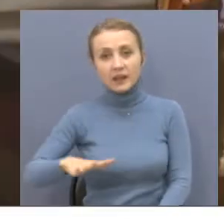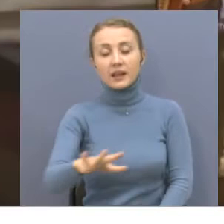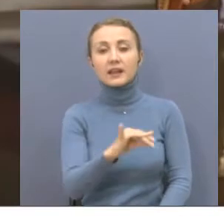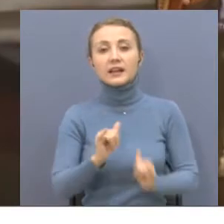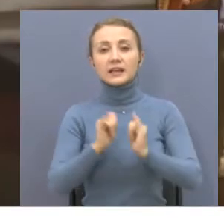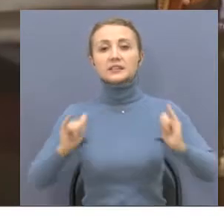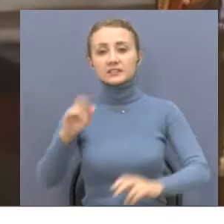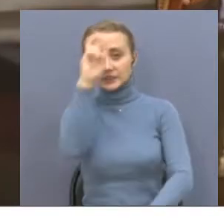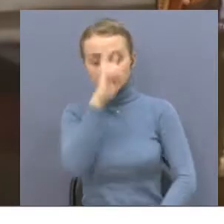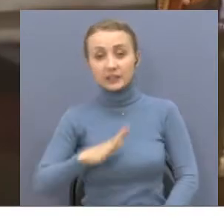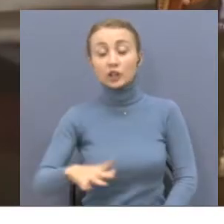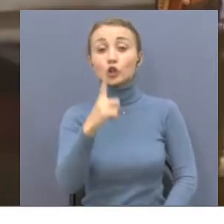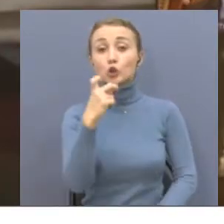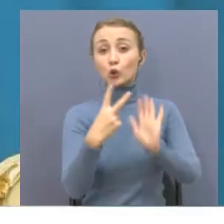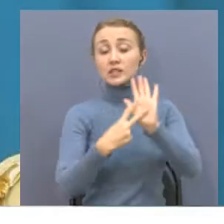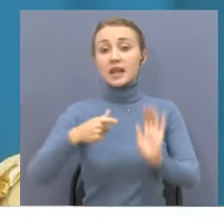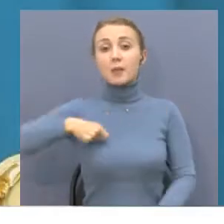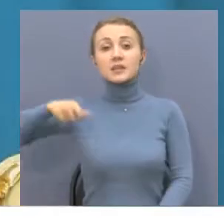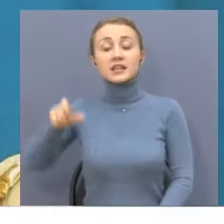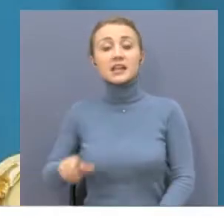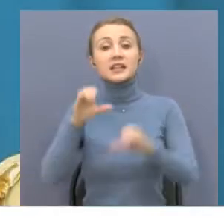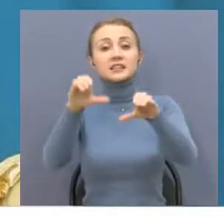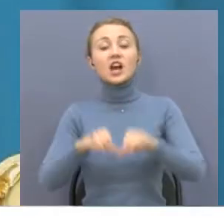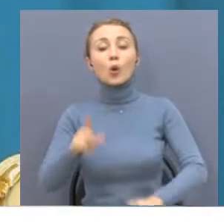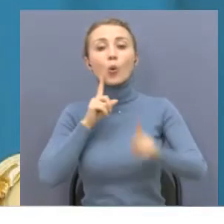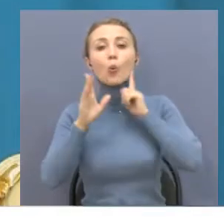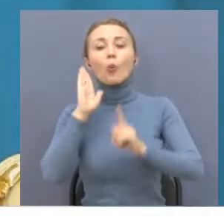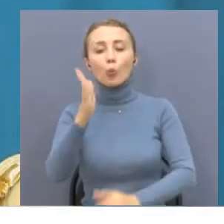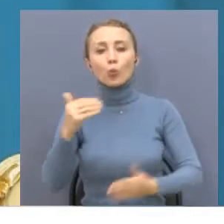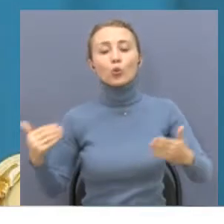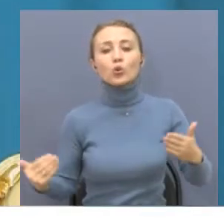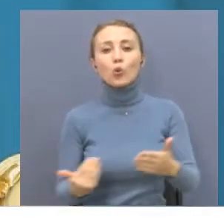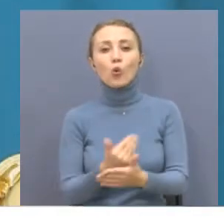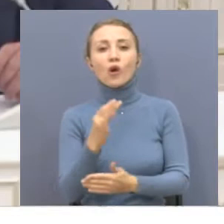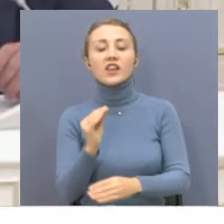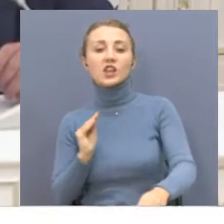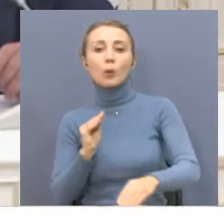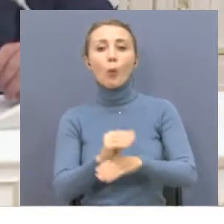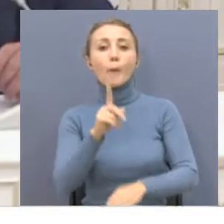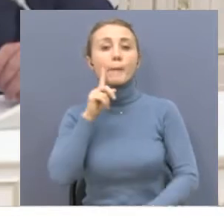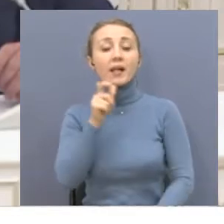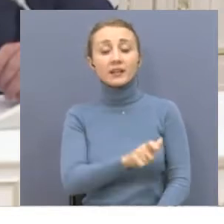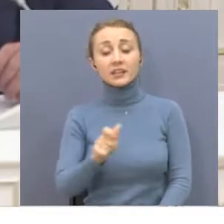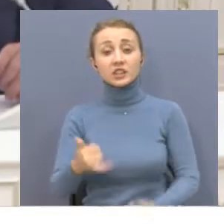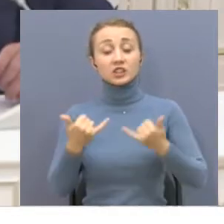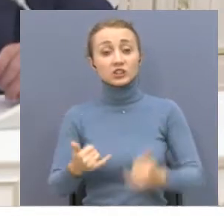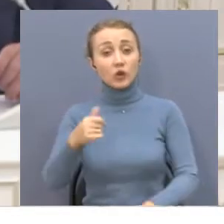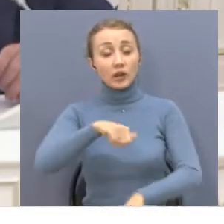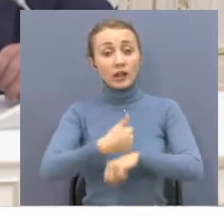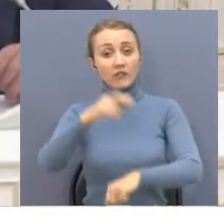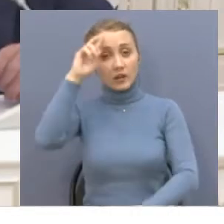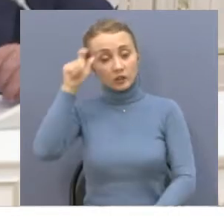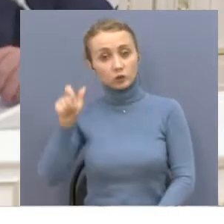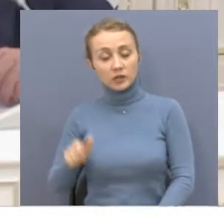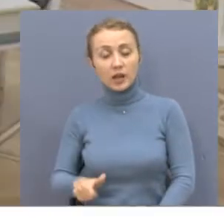атап өтті. Бейнебайланыс форматындағы кездесу COVID-19 пандемия жағдайында әлемдік энергетика нарығының ахуалында сөз болды.